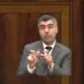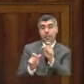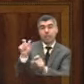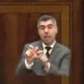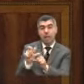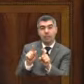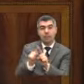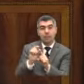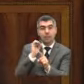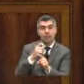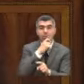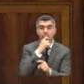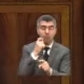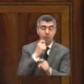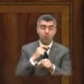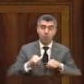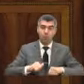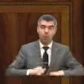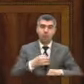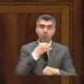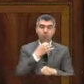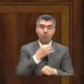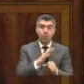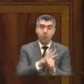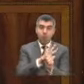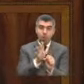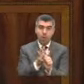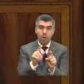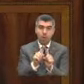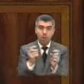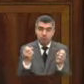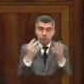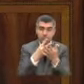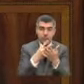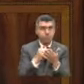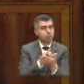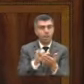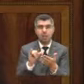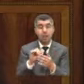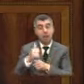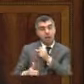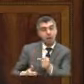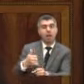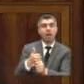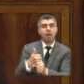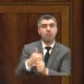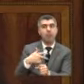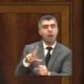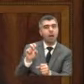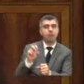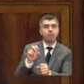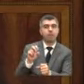المهن الرمضانيه. السيد الوزير، الجائحه راه ما جاتش على غفله، راها 13 شهر وهي معانا وعايشه معانا السيد